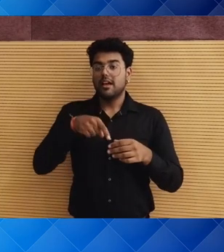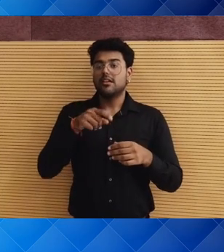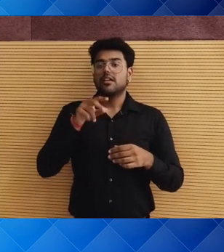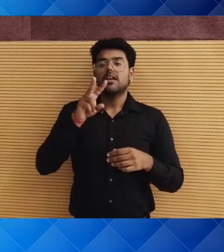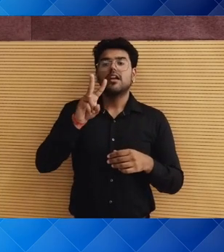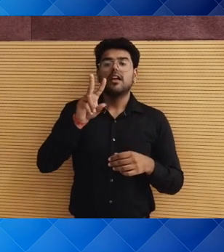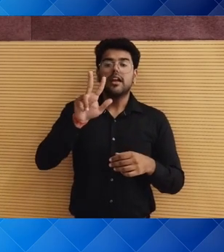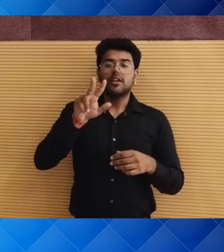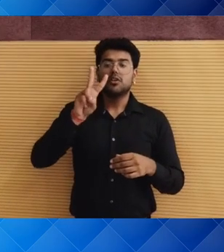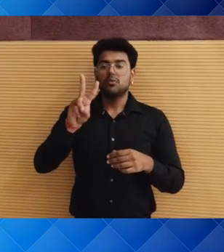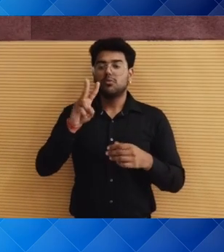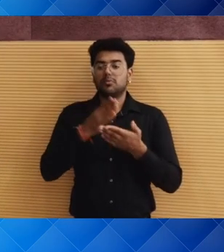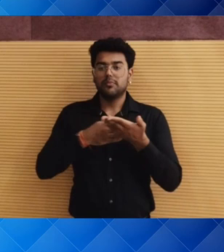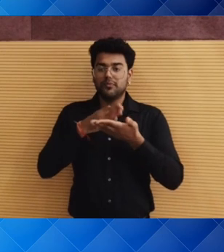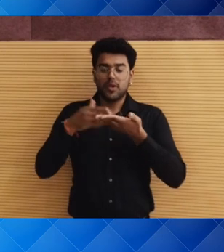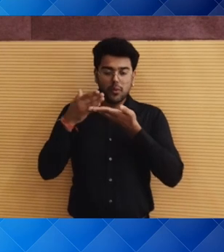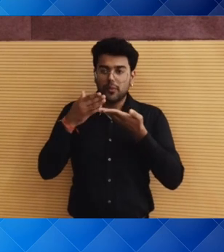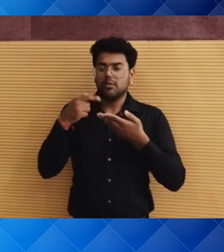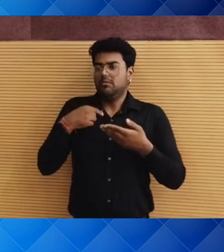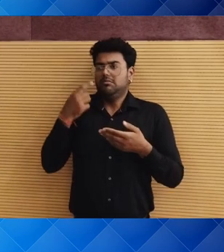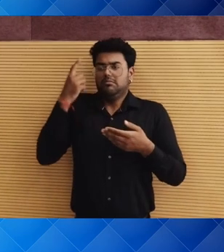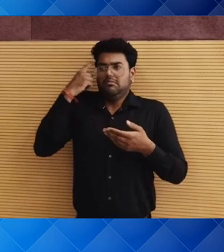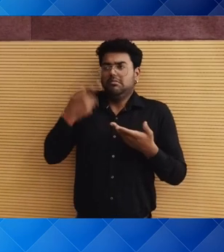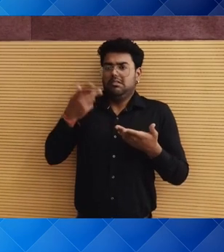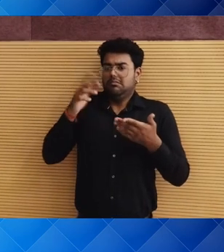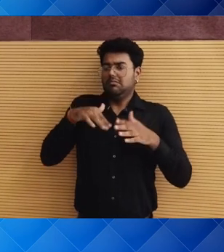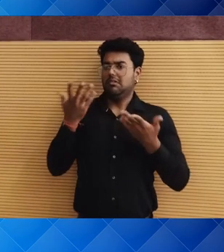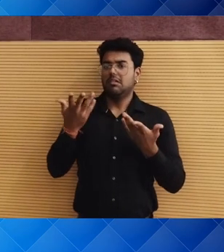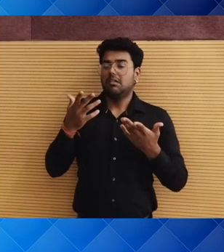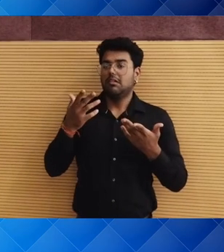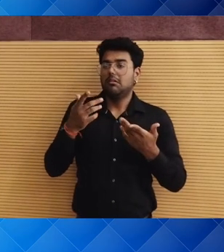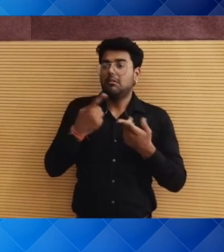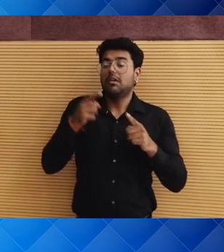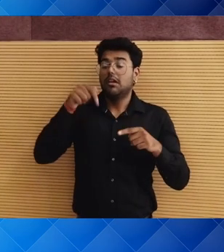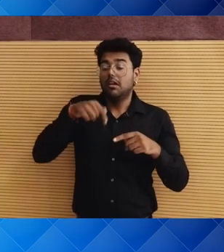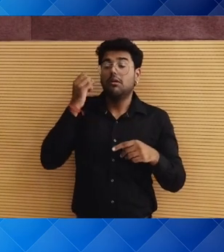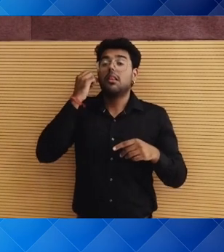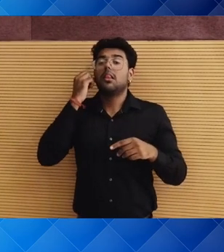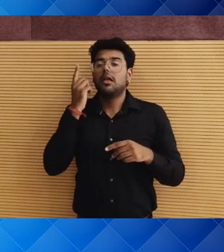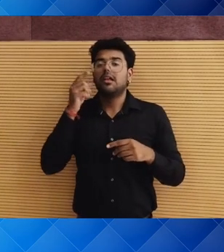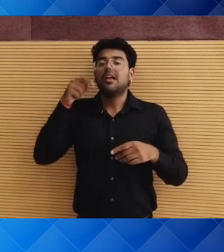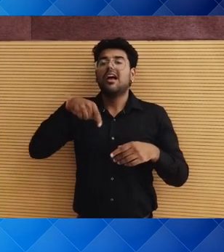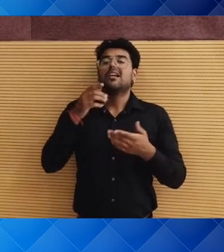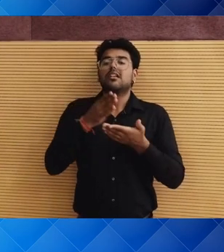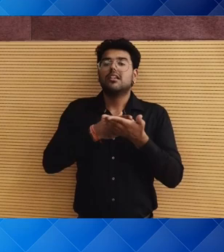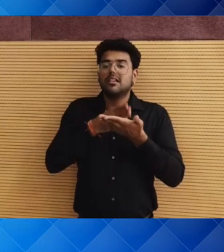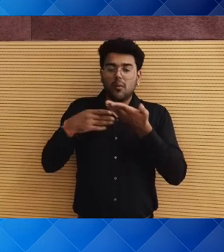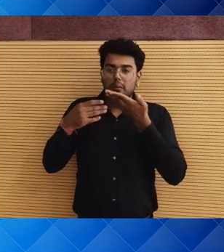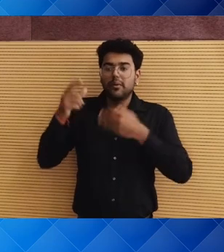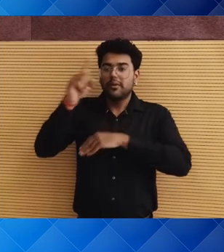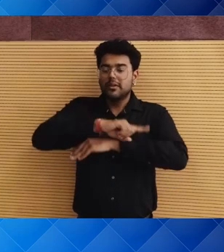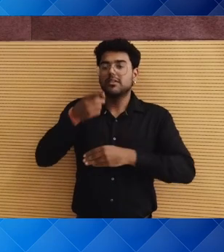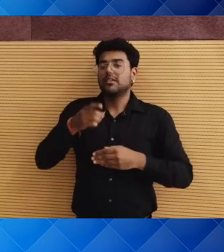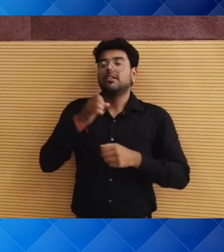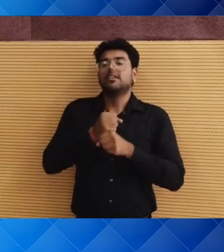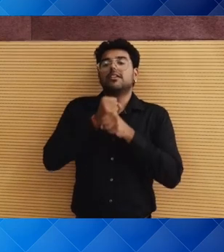भी है और मैं समझ नहीं पा रहा था कि वो है नहीं, मगर आज लॉन्च हो रहा है तो अब मैं समझा कि उनका जन्मदिन के अवसर पर उनको ये उपहार